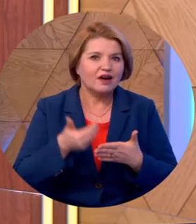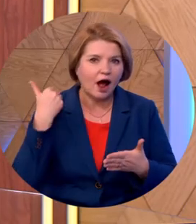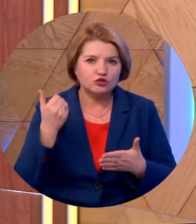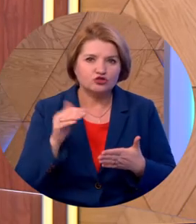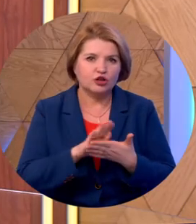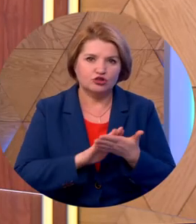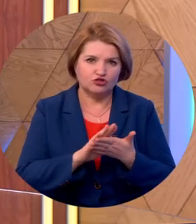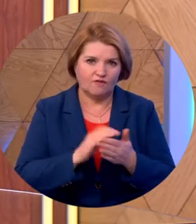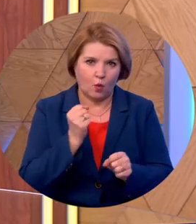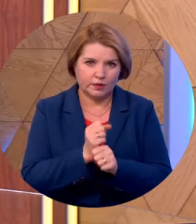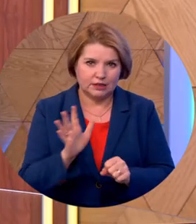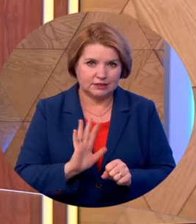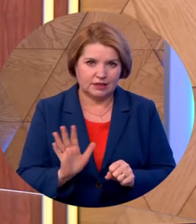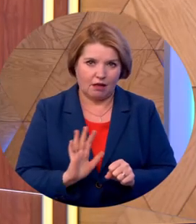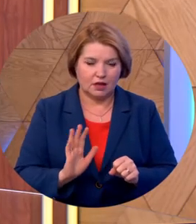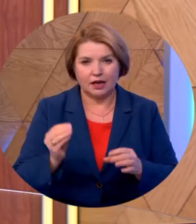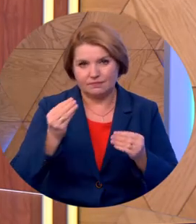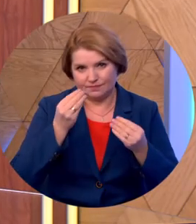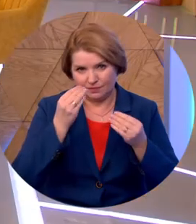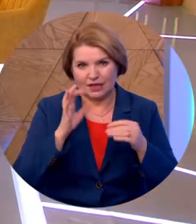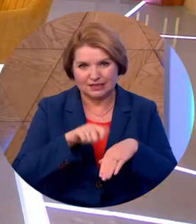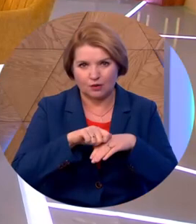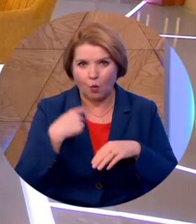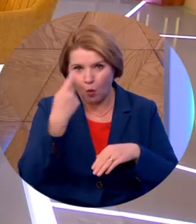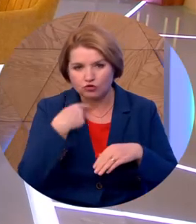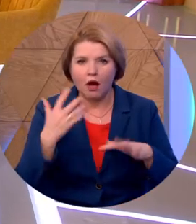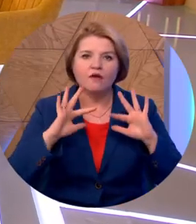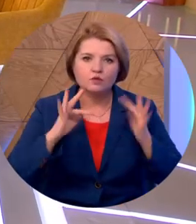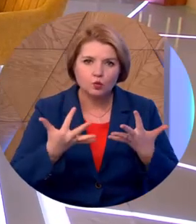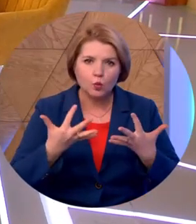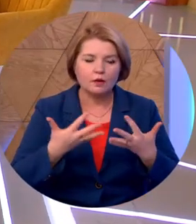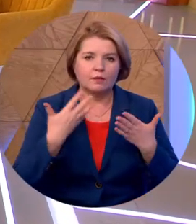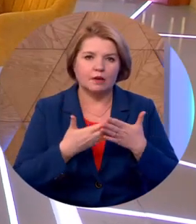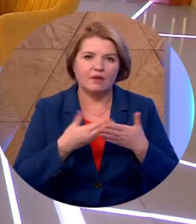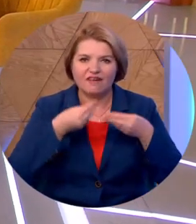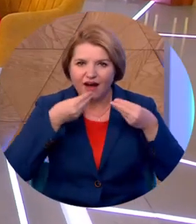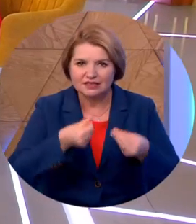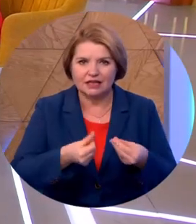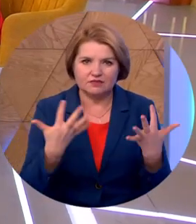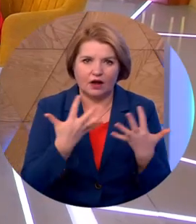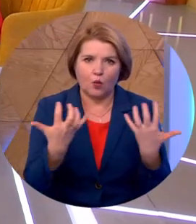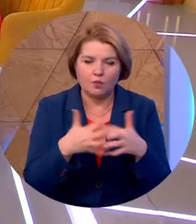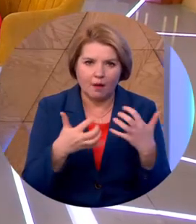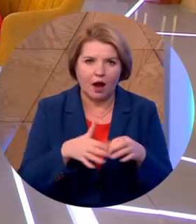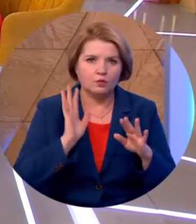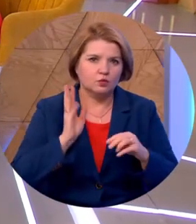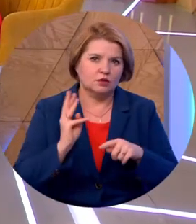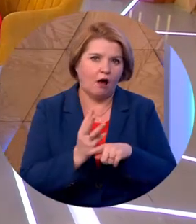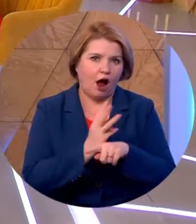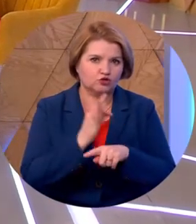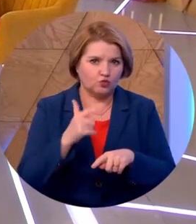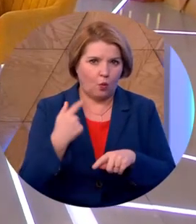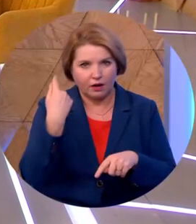придут даже на тоже на те же самые аппаратные методики но а вдруг воздействие какое-то будет ожоговое ещё какое-то вот не может быть такой реакции когда